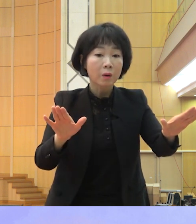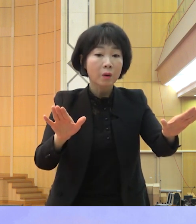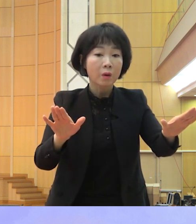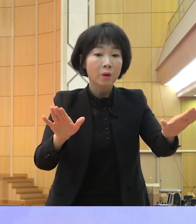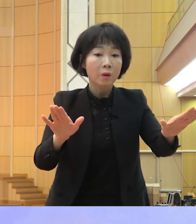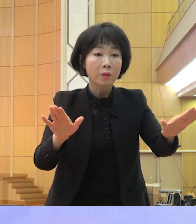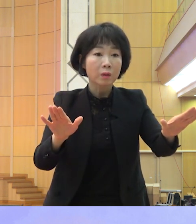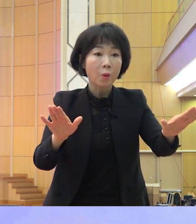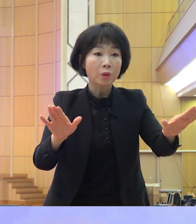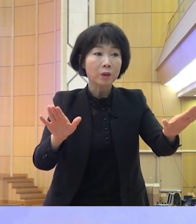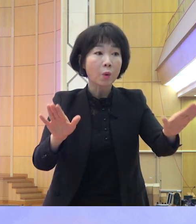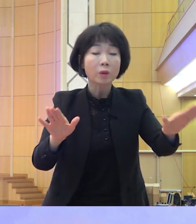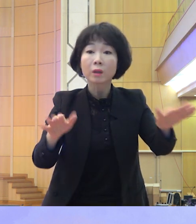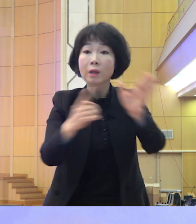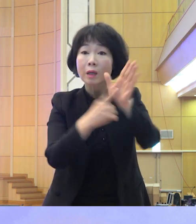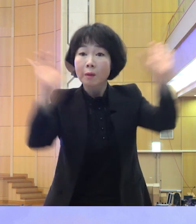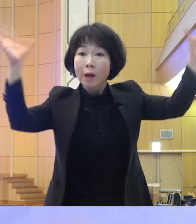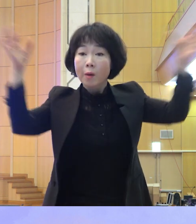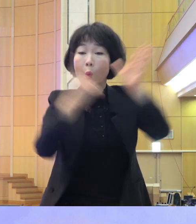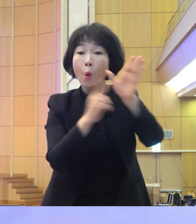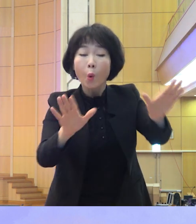1월 17일부터